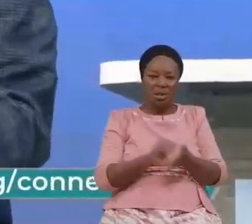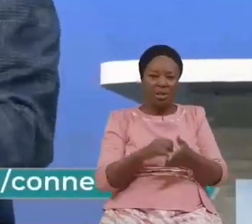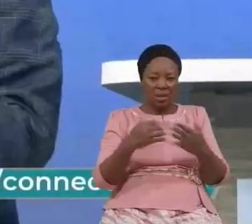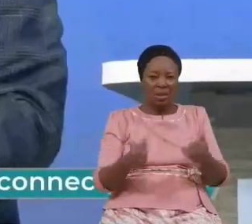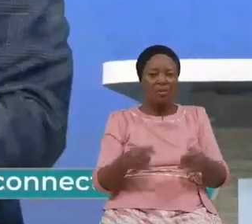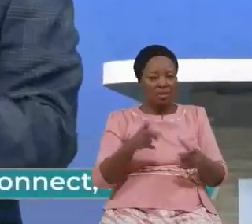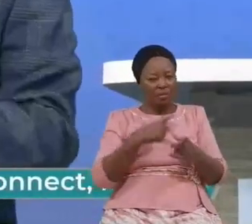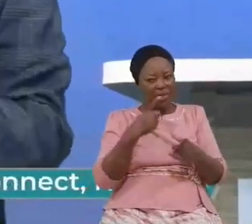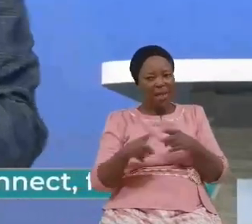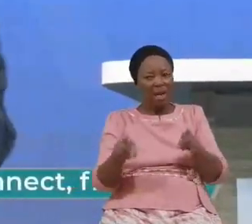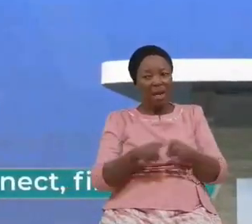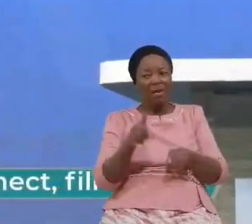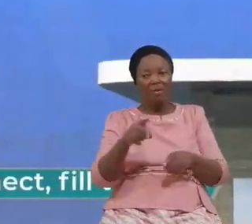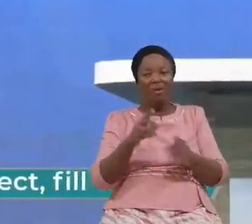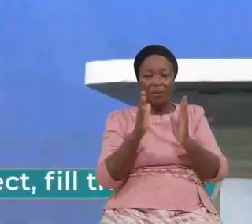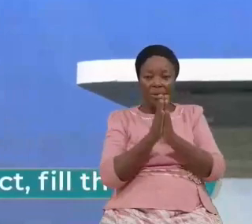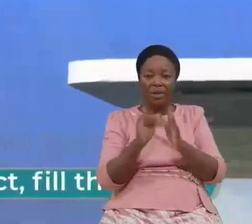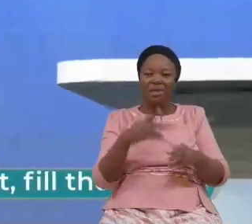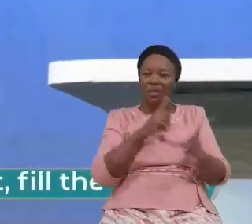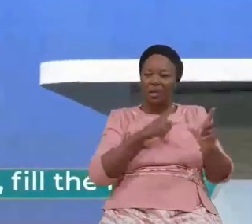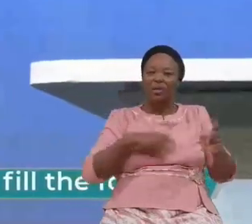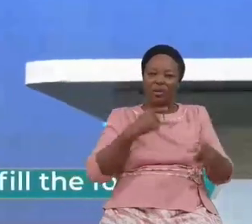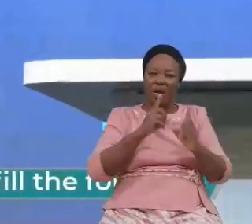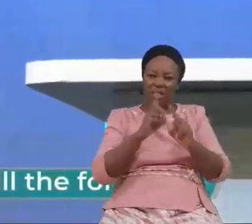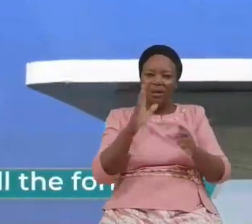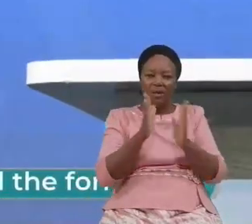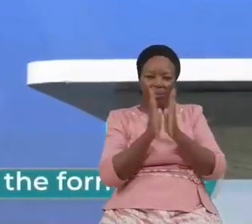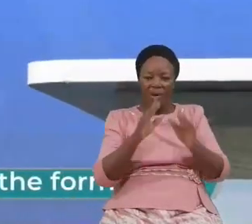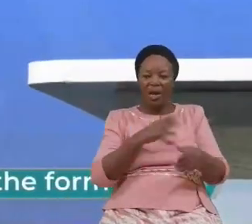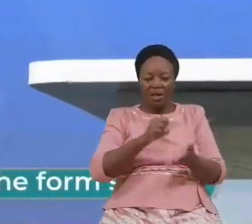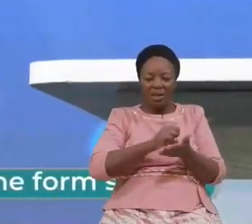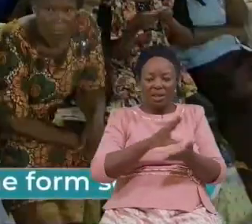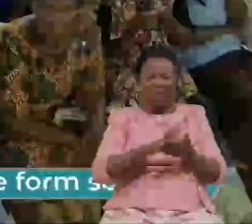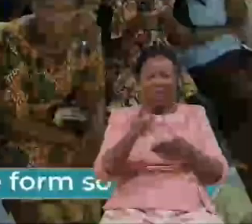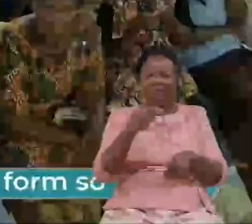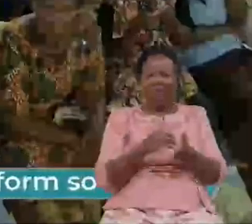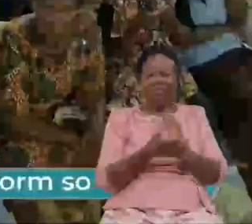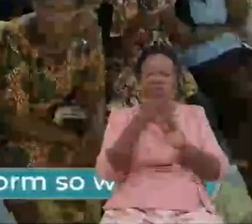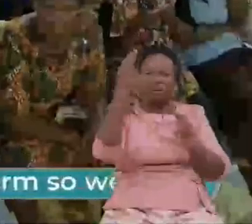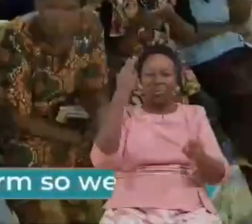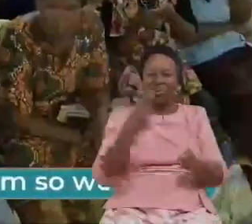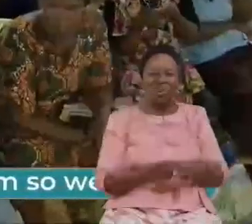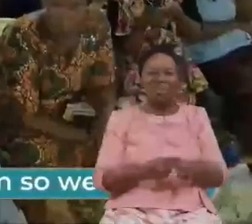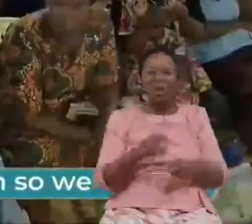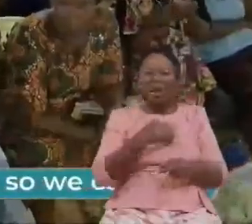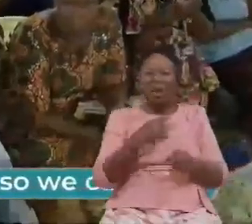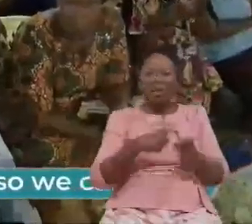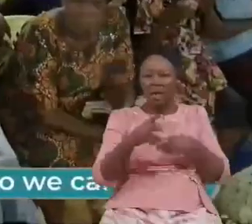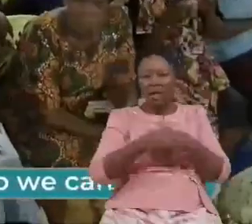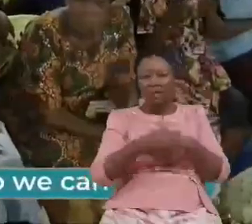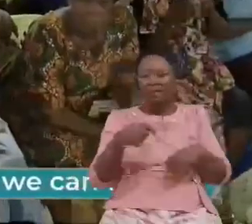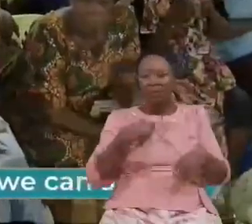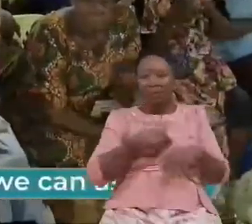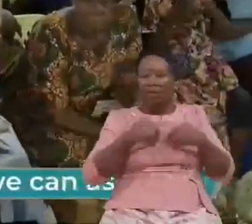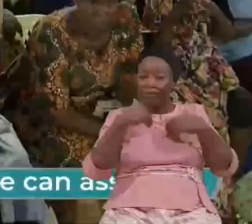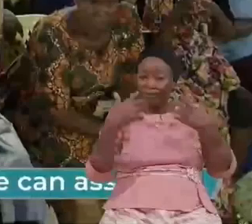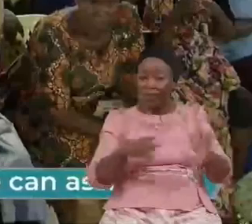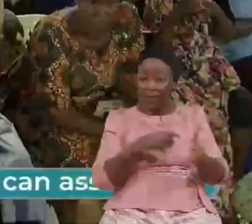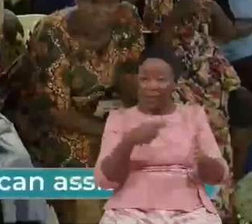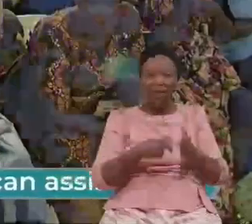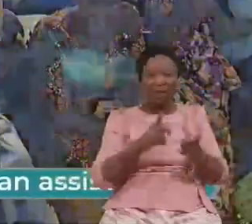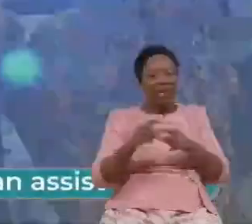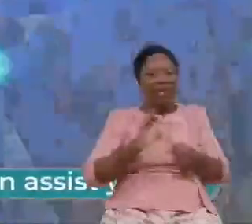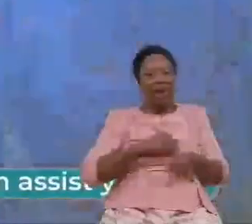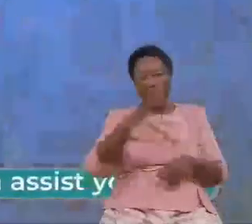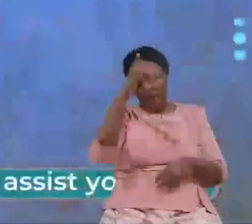pries il va elles aussi ta prière et votre sanctifier au nom de Jésus et quand nous aurons fini je